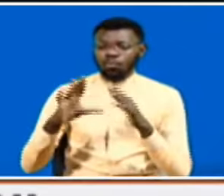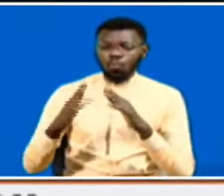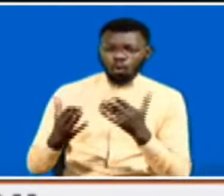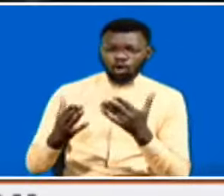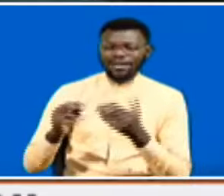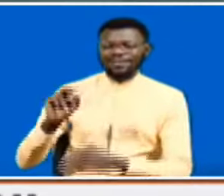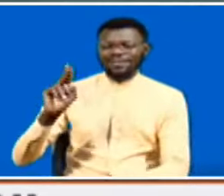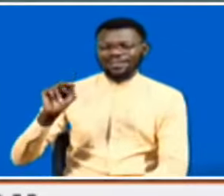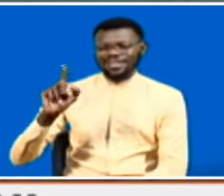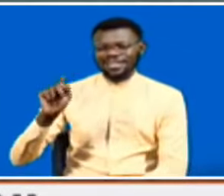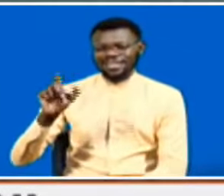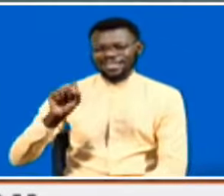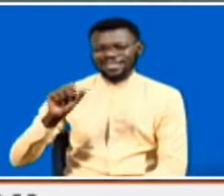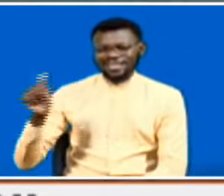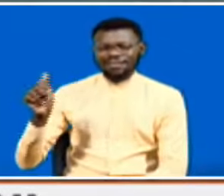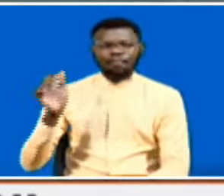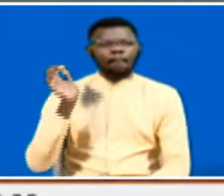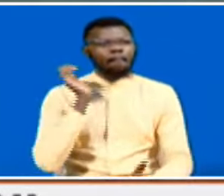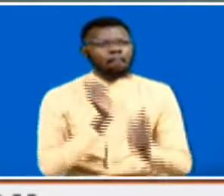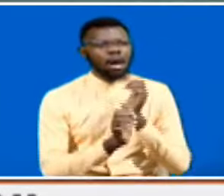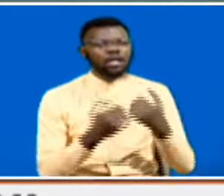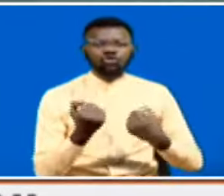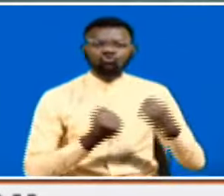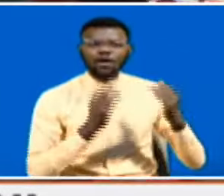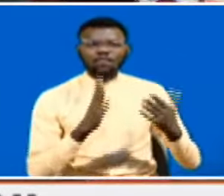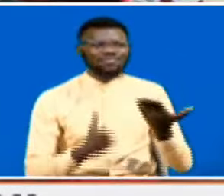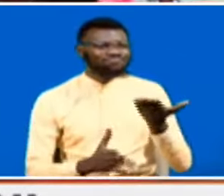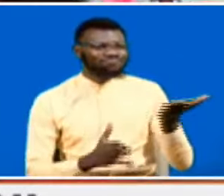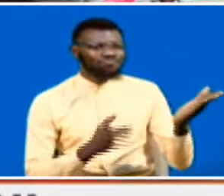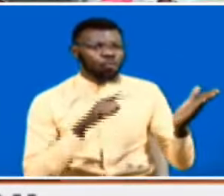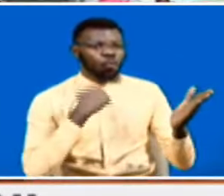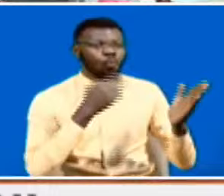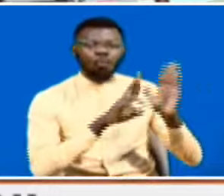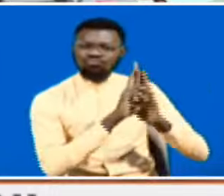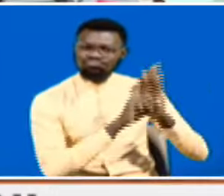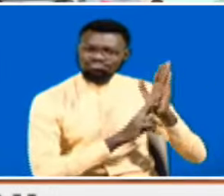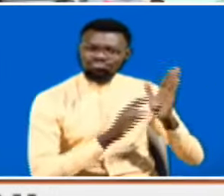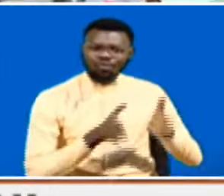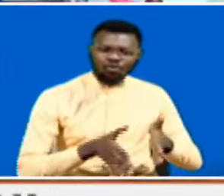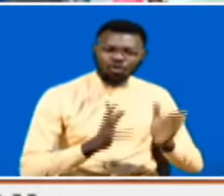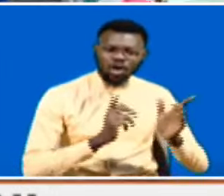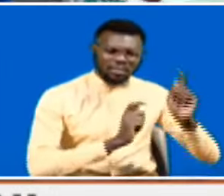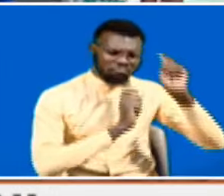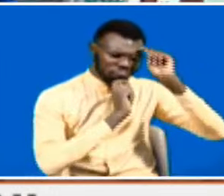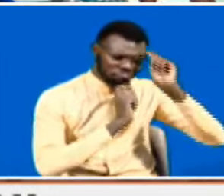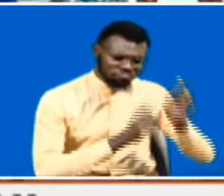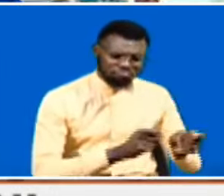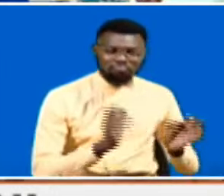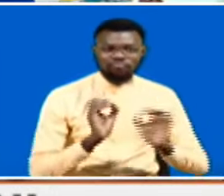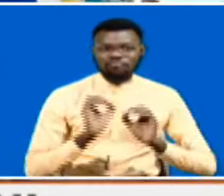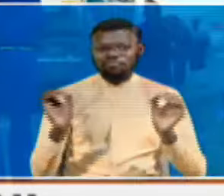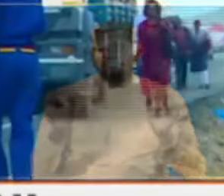ya kuadhibu vikali madereva wanaokosa kuzingatia sheria za barabarani.